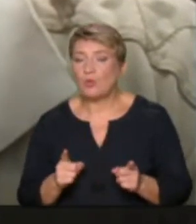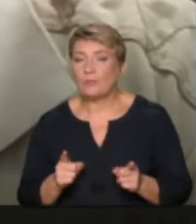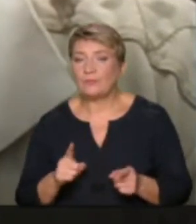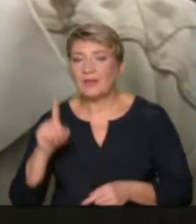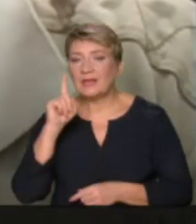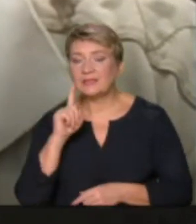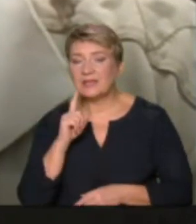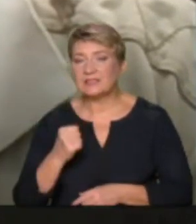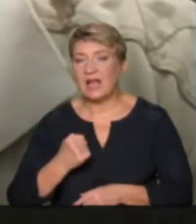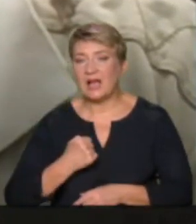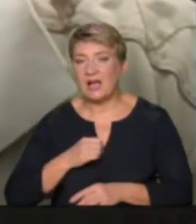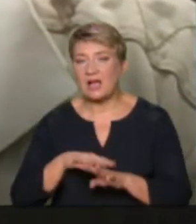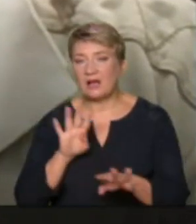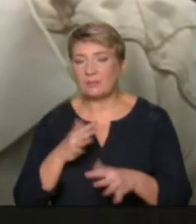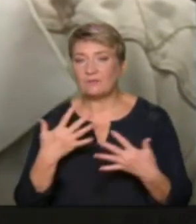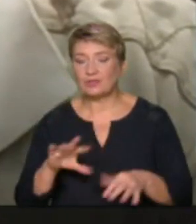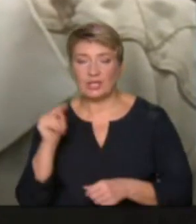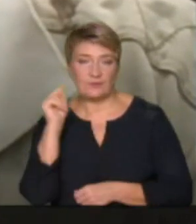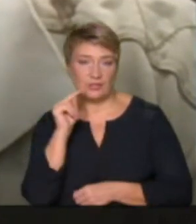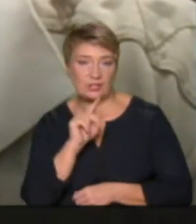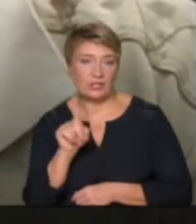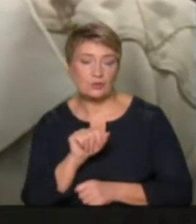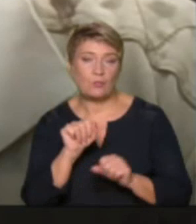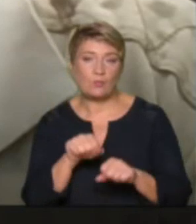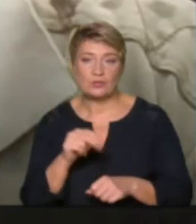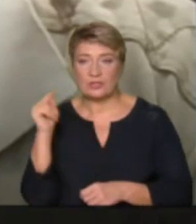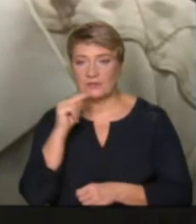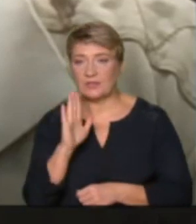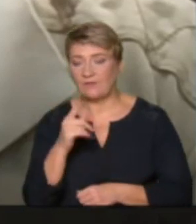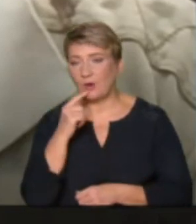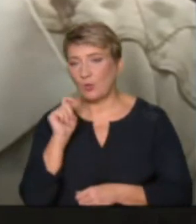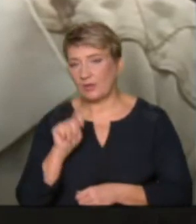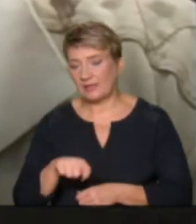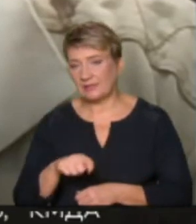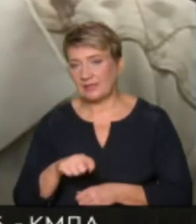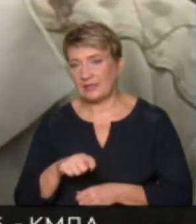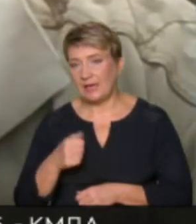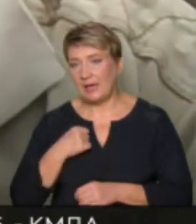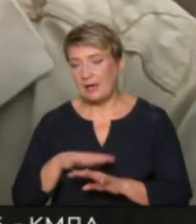ізраїльська армія вже вчиться, або чому вона може навчитися в української армії?